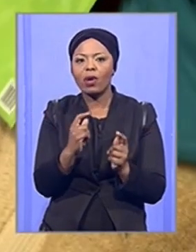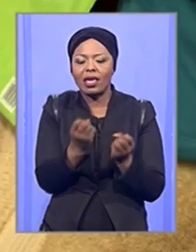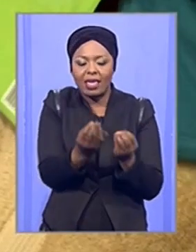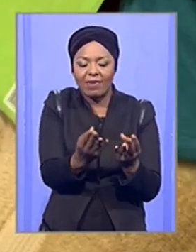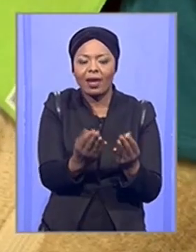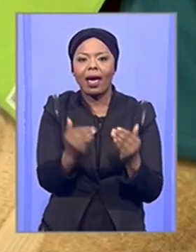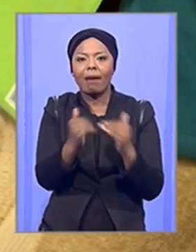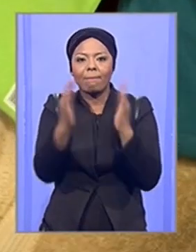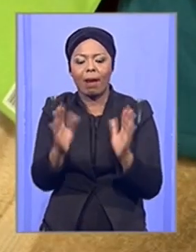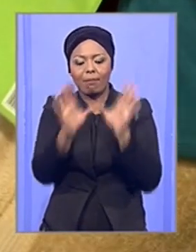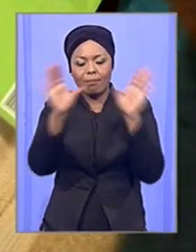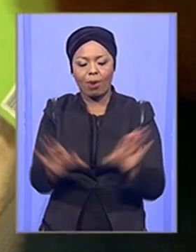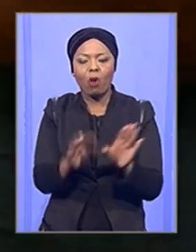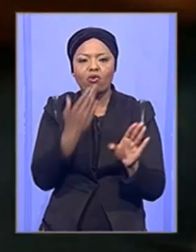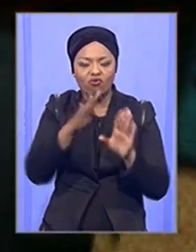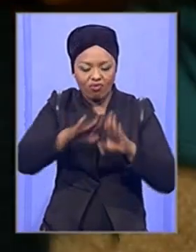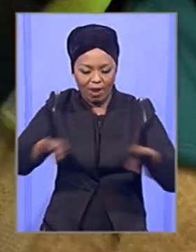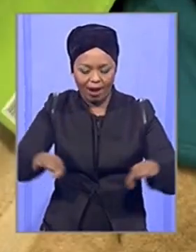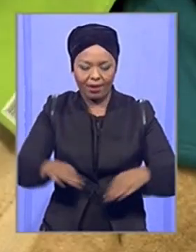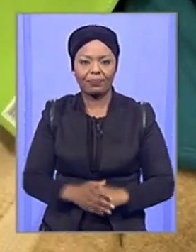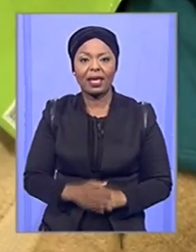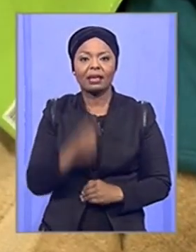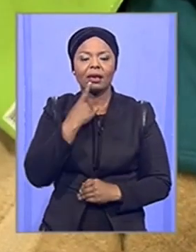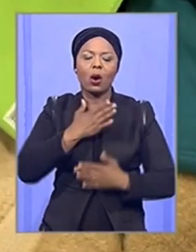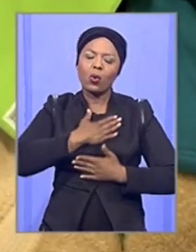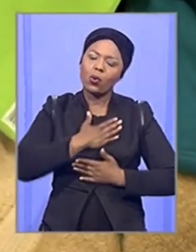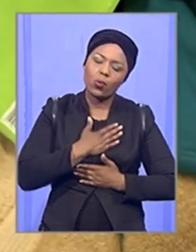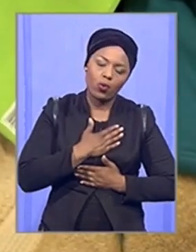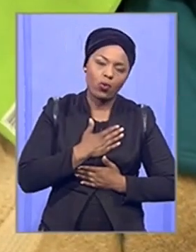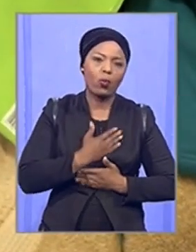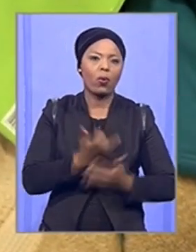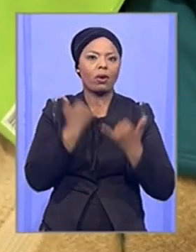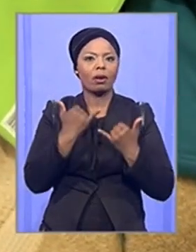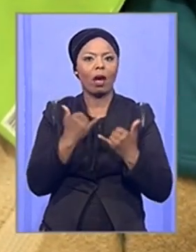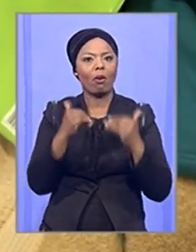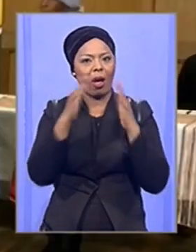Go lebeletswe malapa a tla hwetša khutšo le tokelo ya gore ke beng ba